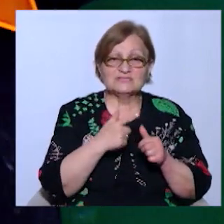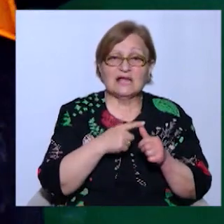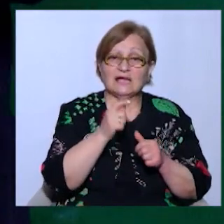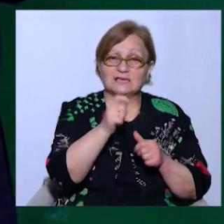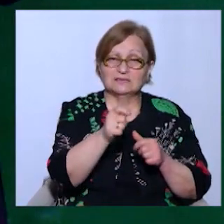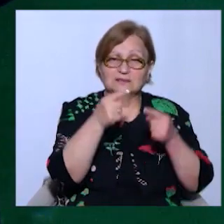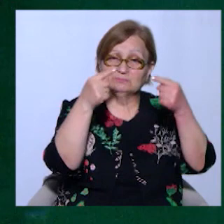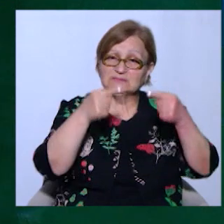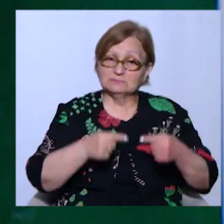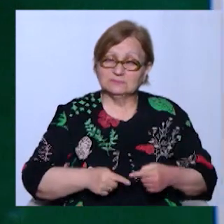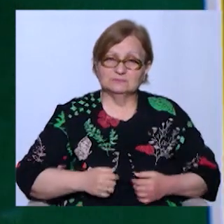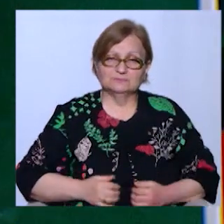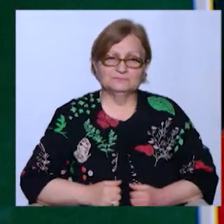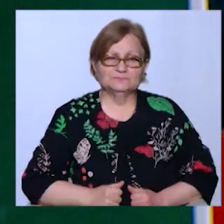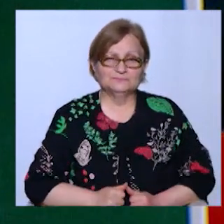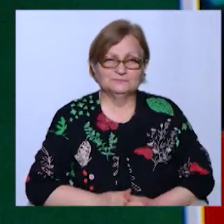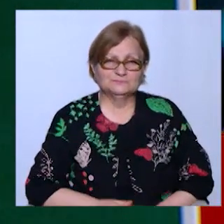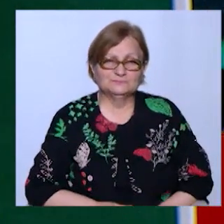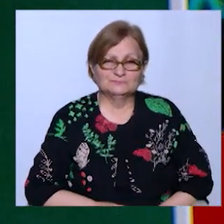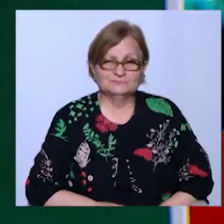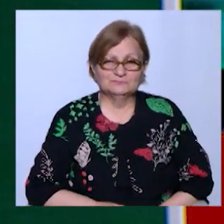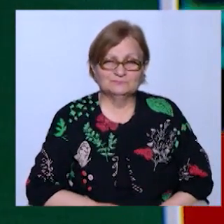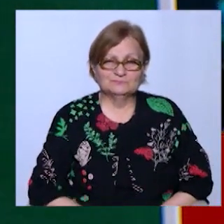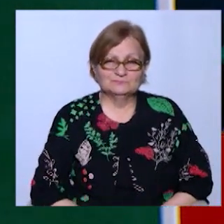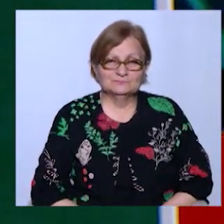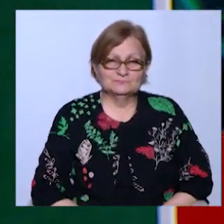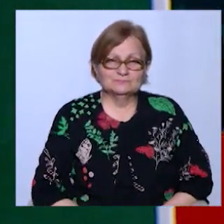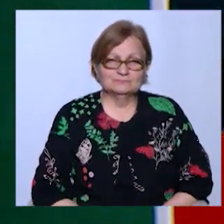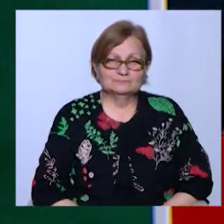დარქმევა, თუ როგორია ეს სამკუთხედი. მისი